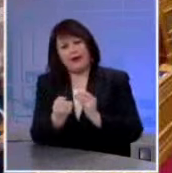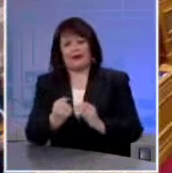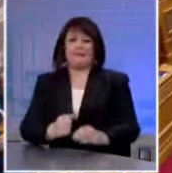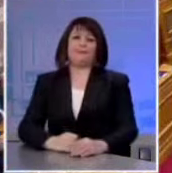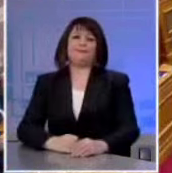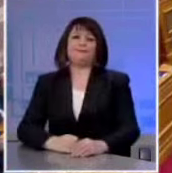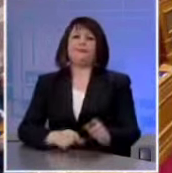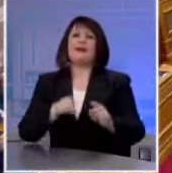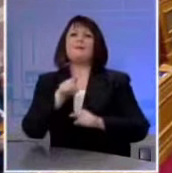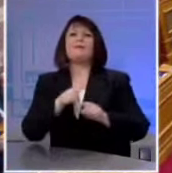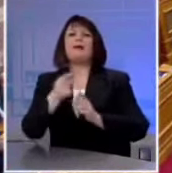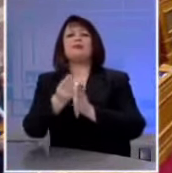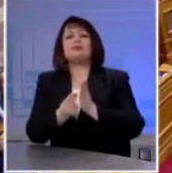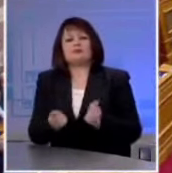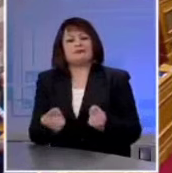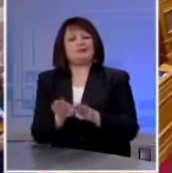Ακόμη και συγκαλύψεις πολλές φορές.